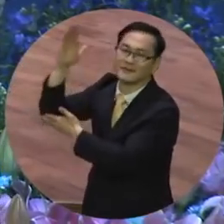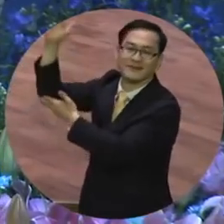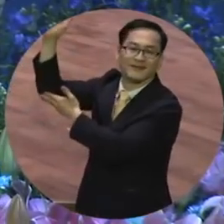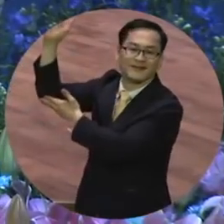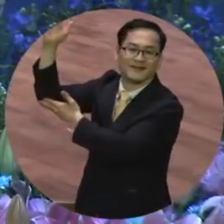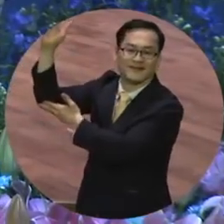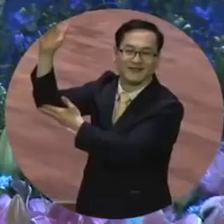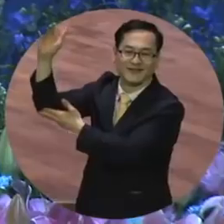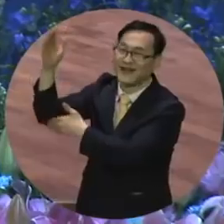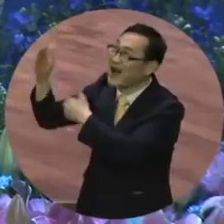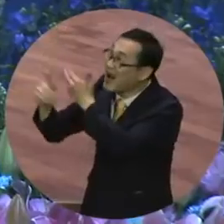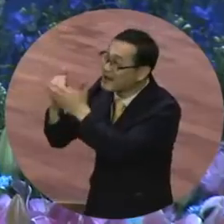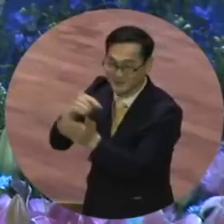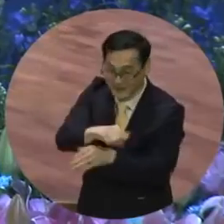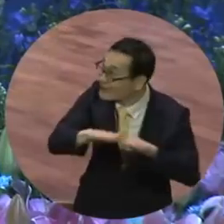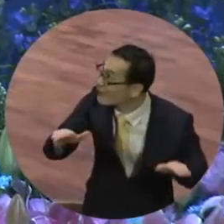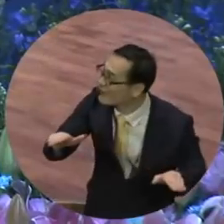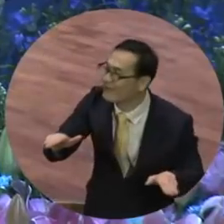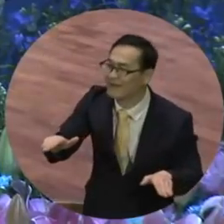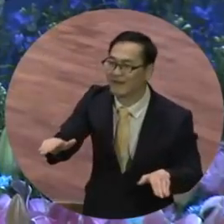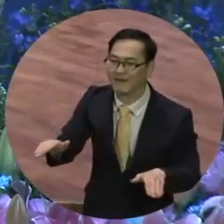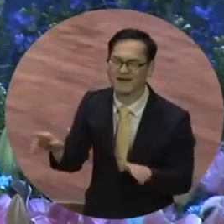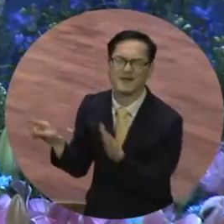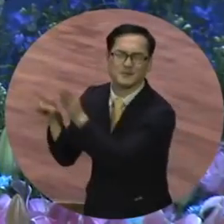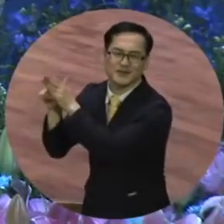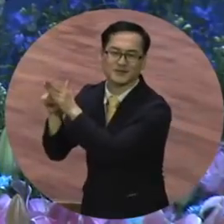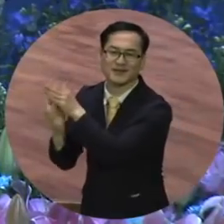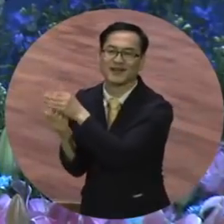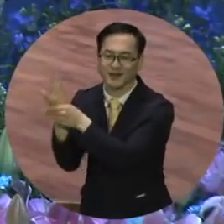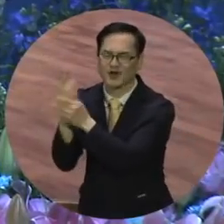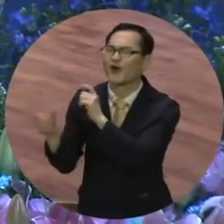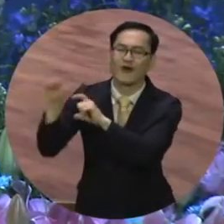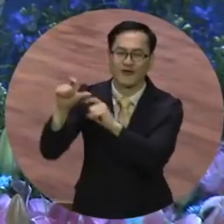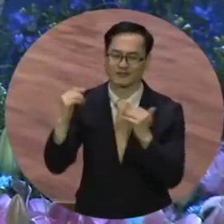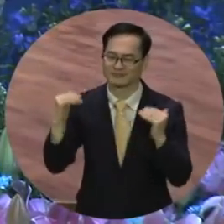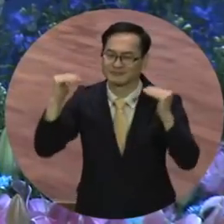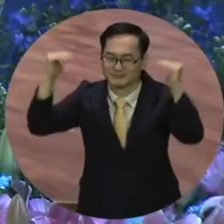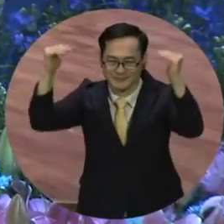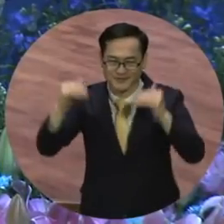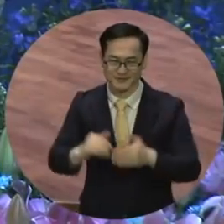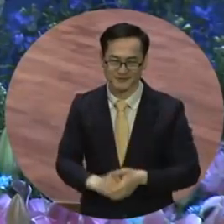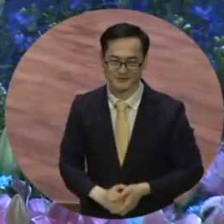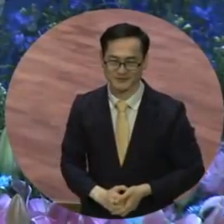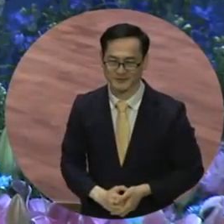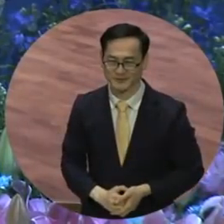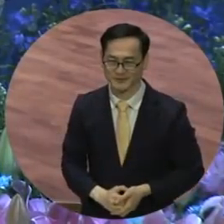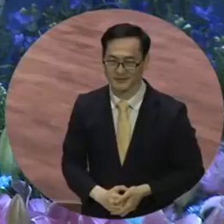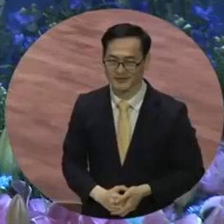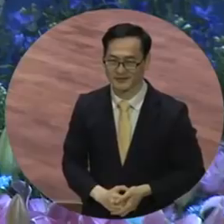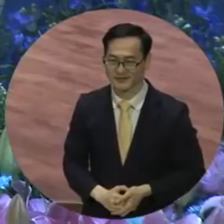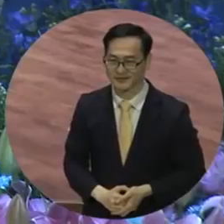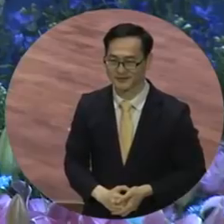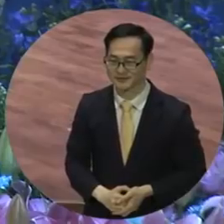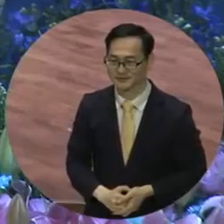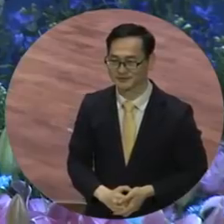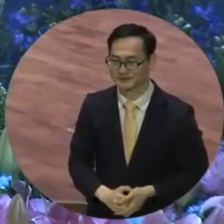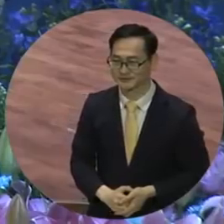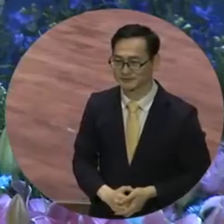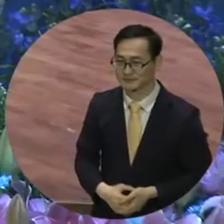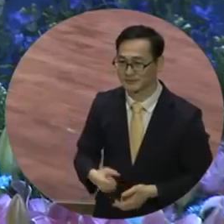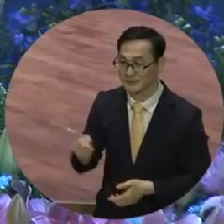확 성장돼요. 하나님을 체험한 사람. 그리고 믿음의 바탕에 하나님의 말씀이시기 때문에